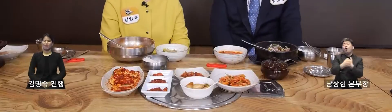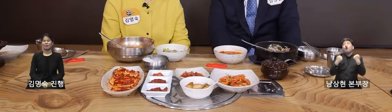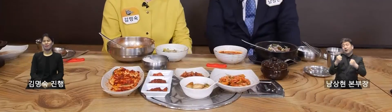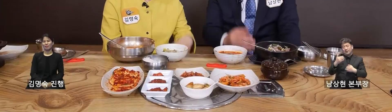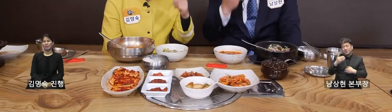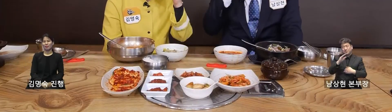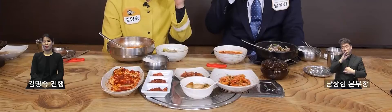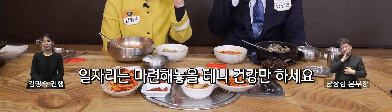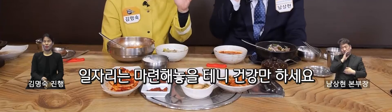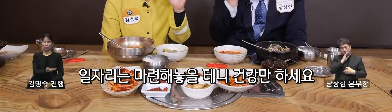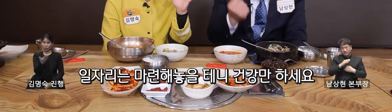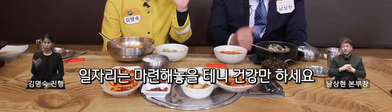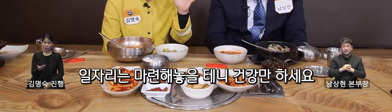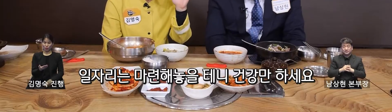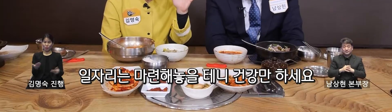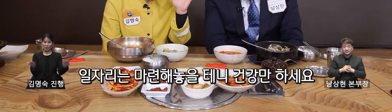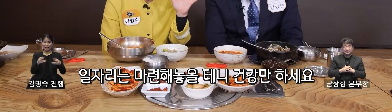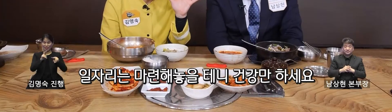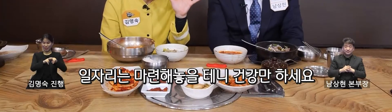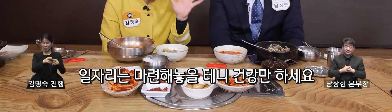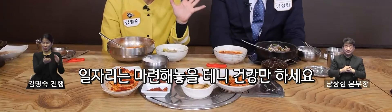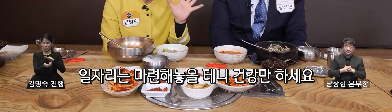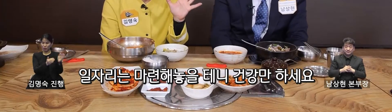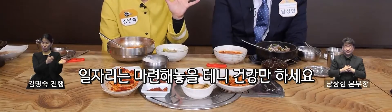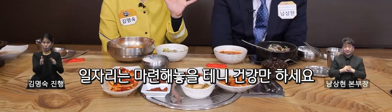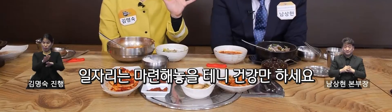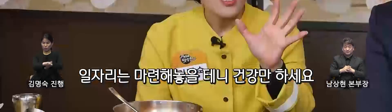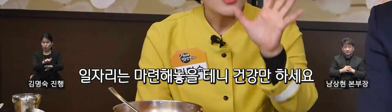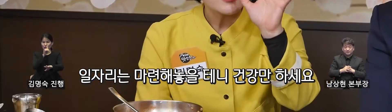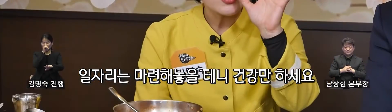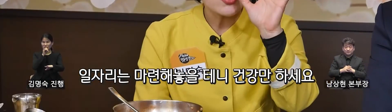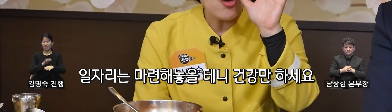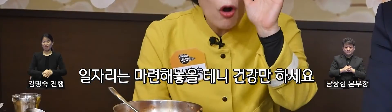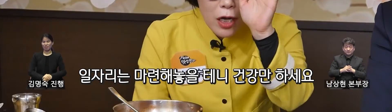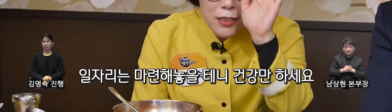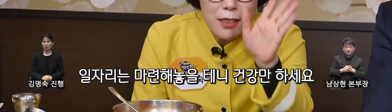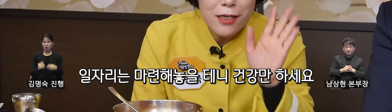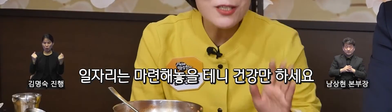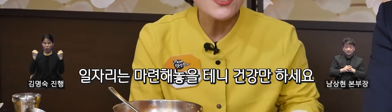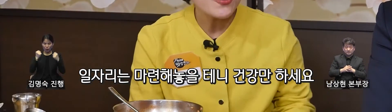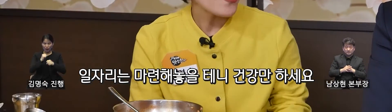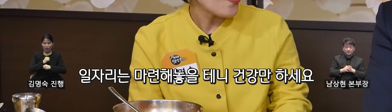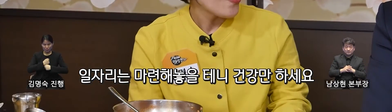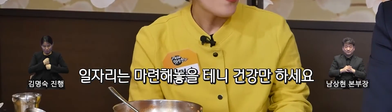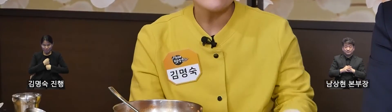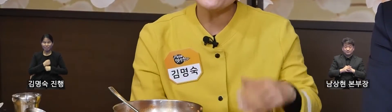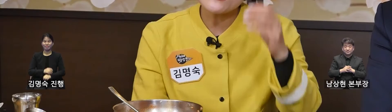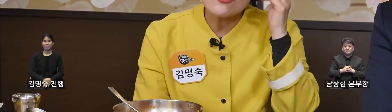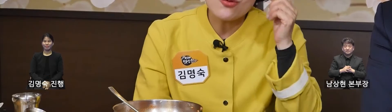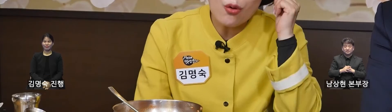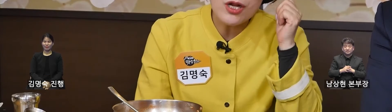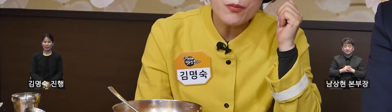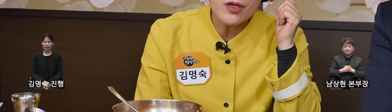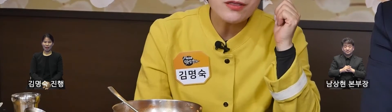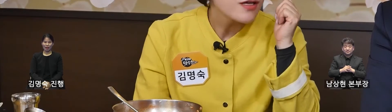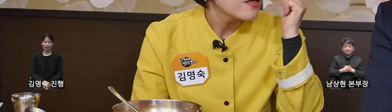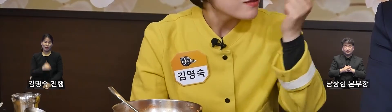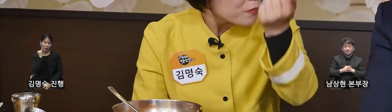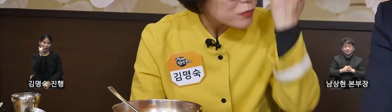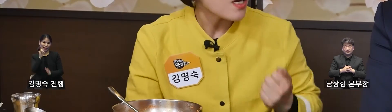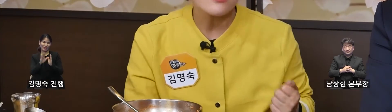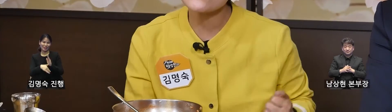건강해야죠, 네. 맞아요. 네. 여러분들 일자리는 이제 준비해 놓고 있을 테니까 네. 이제 건강 잘 챙기셔서 네. 언제라도